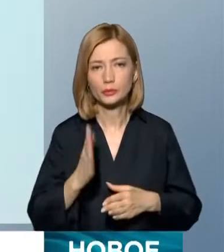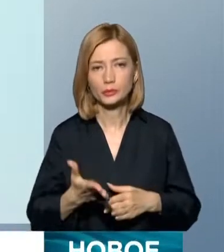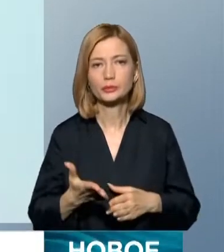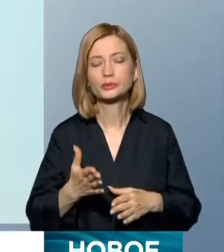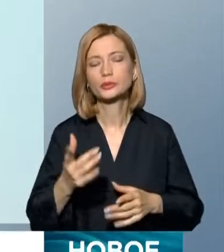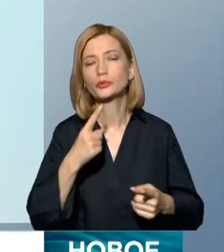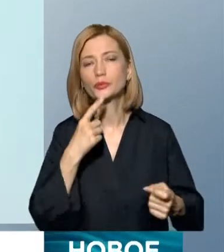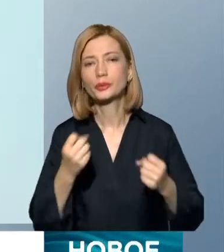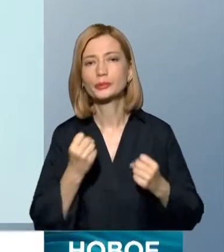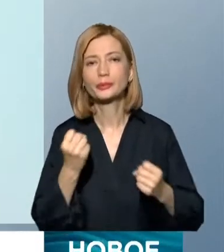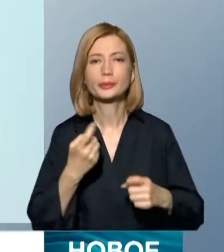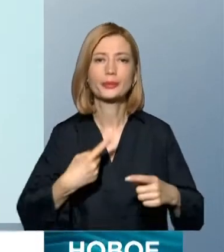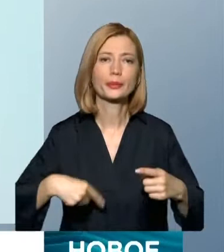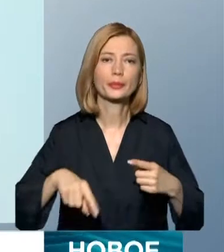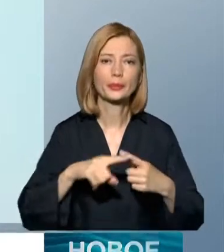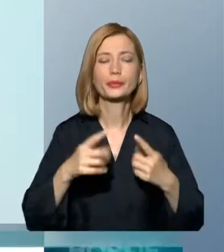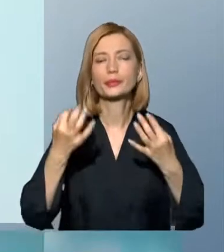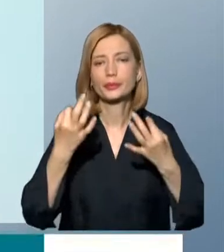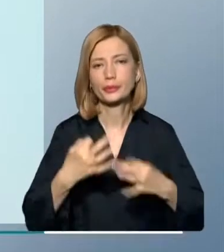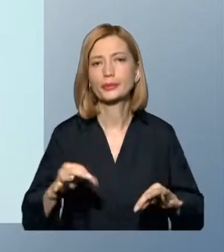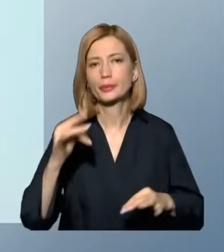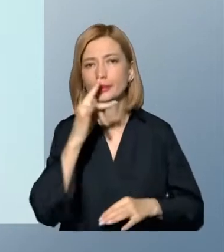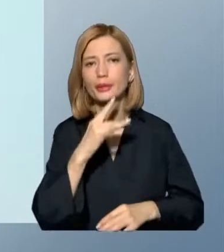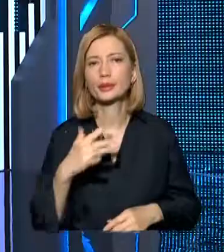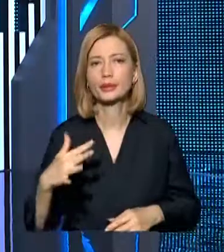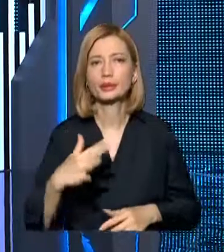укрепление нашей независимости.